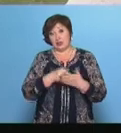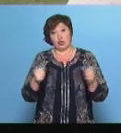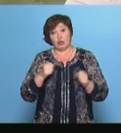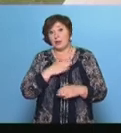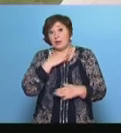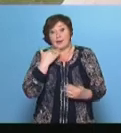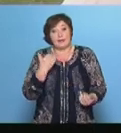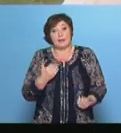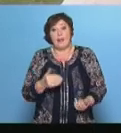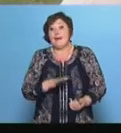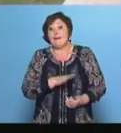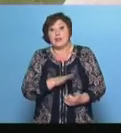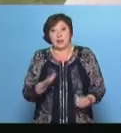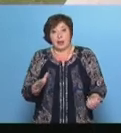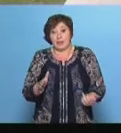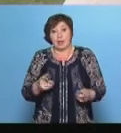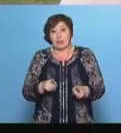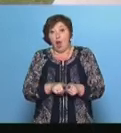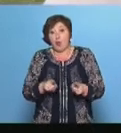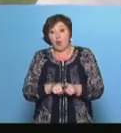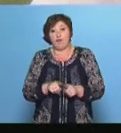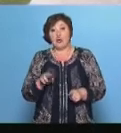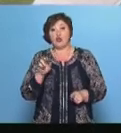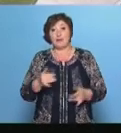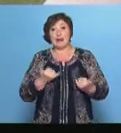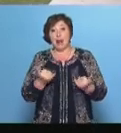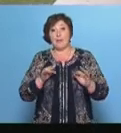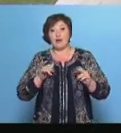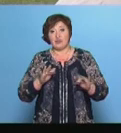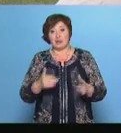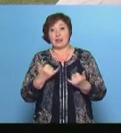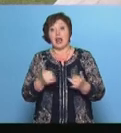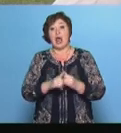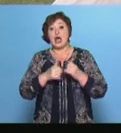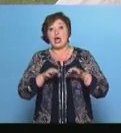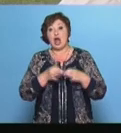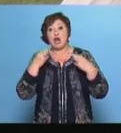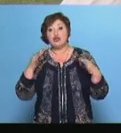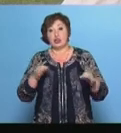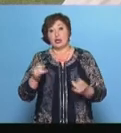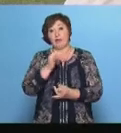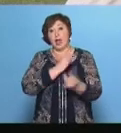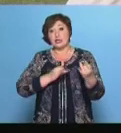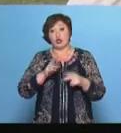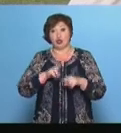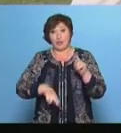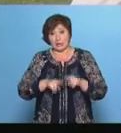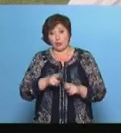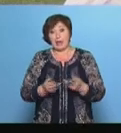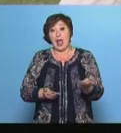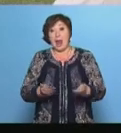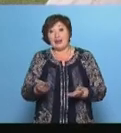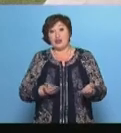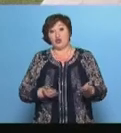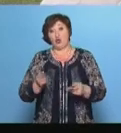было такого, скажем, консилиума собрано, да, чтобы для проведения, для расширенного консилиума, чтобы постройку этой базы